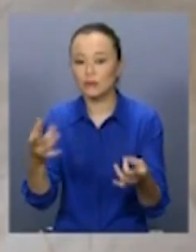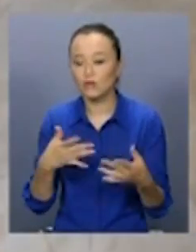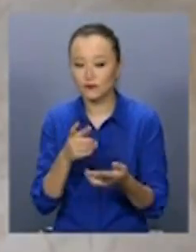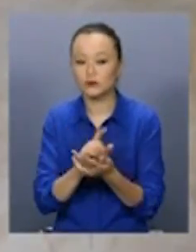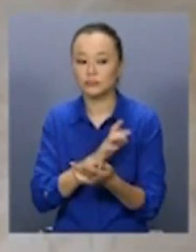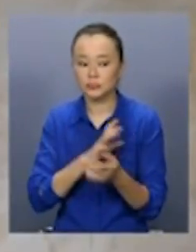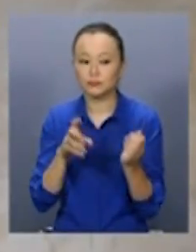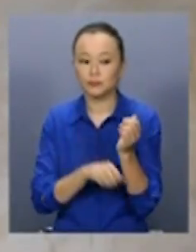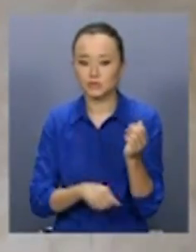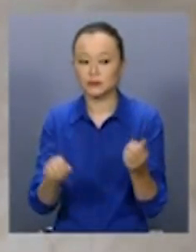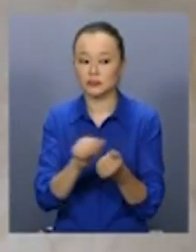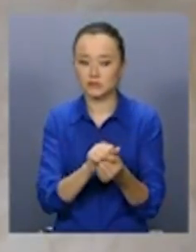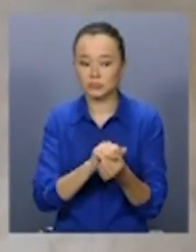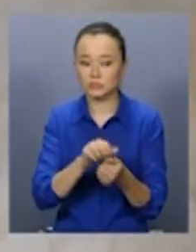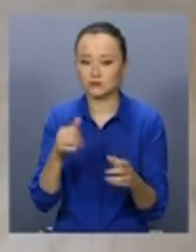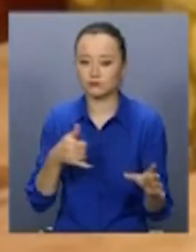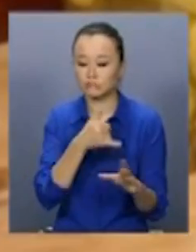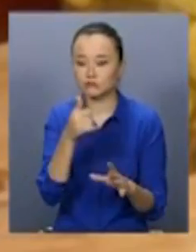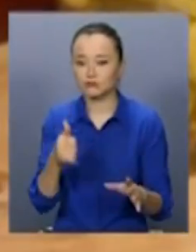тазалап болған соң стерилдеуге кірісеміз.